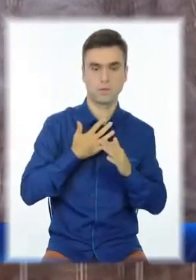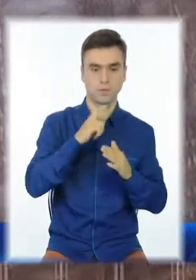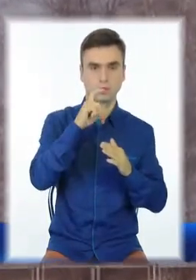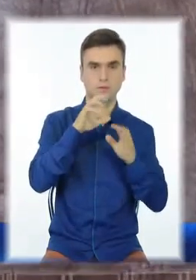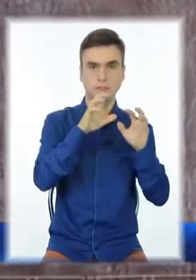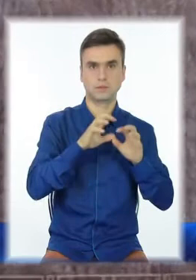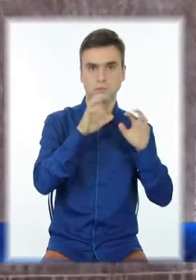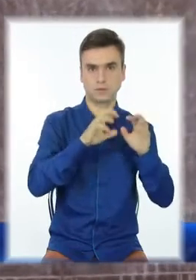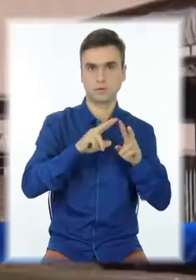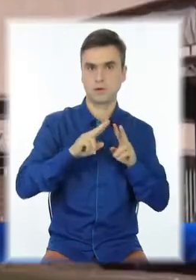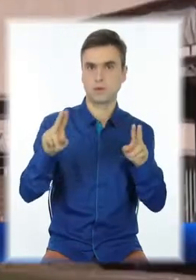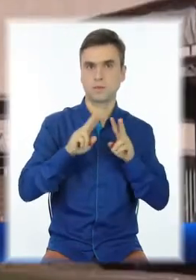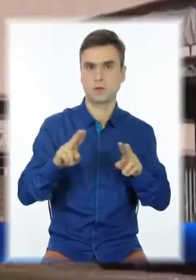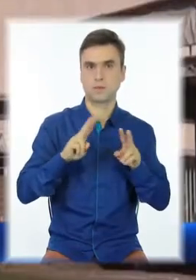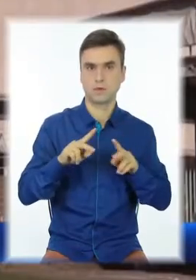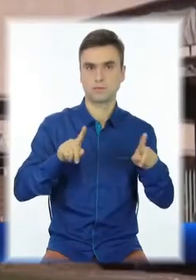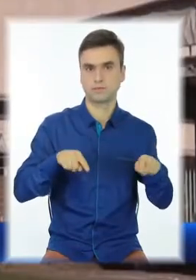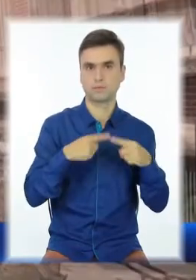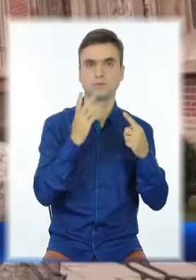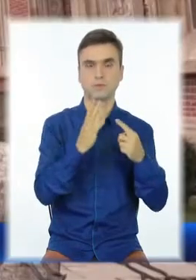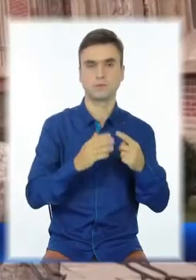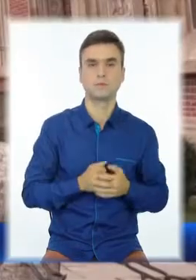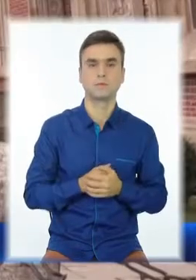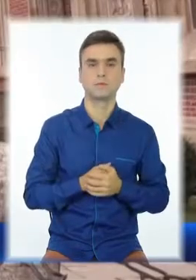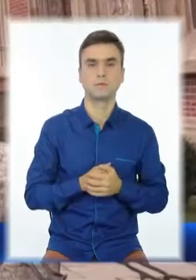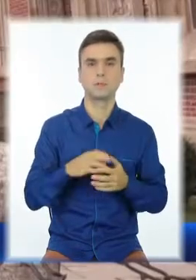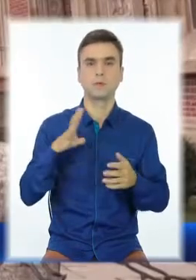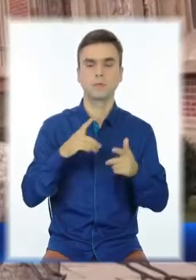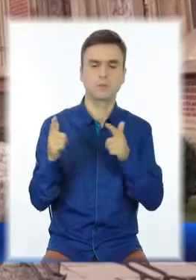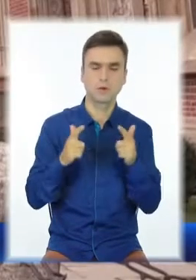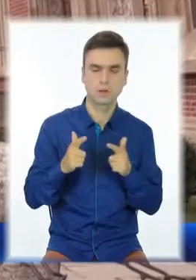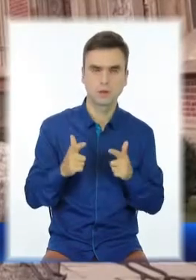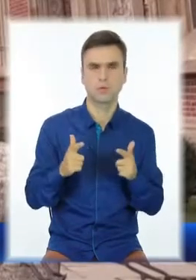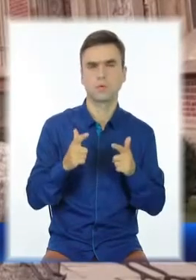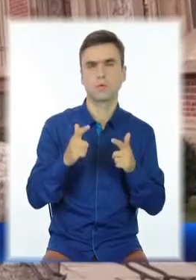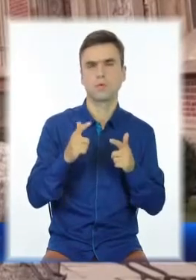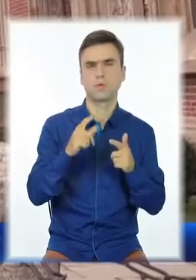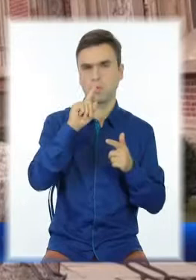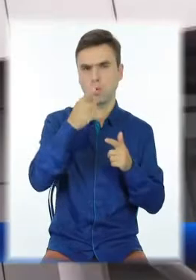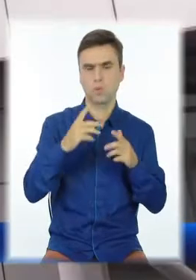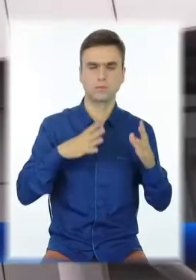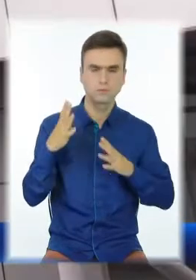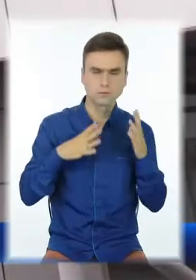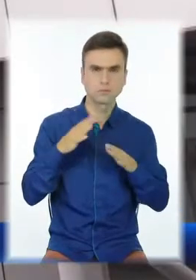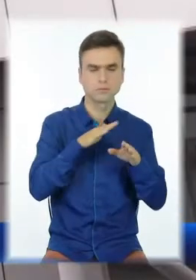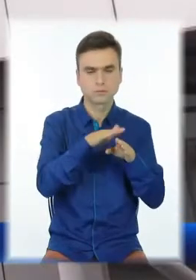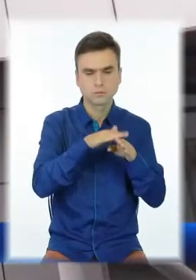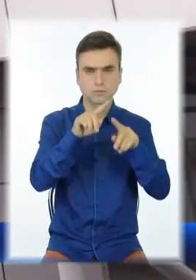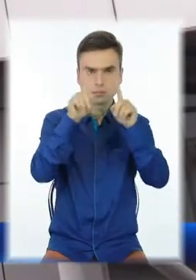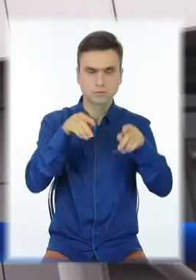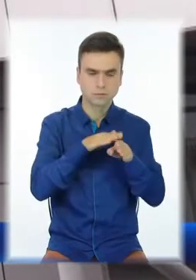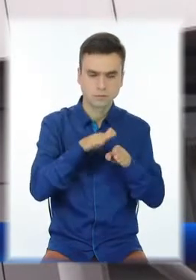угоди вже працюють щонайменше рік, тож офіційний вступ у дію – просто формальність. Цікаво, що задля погодження угоди